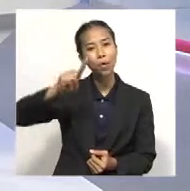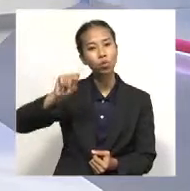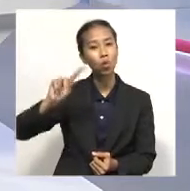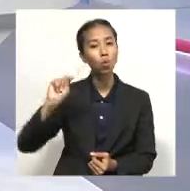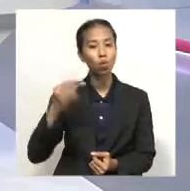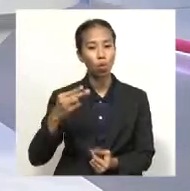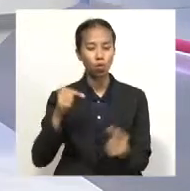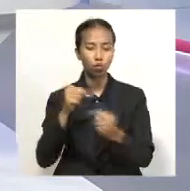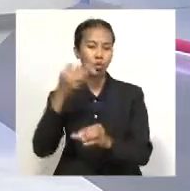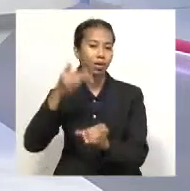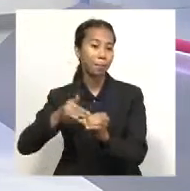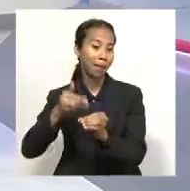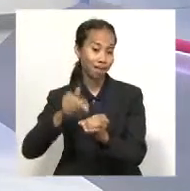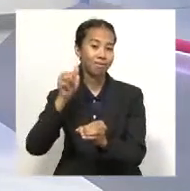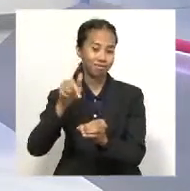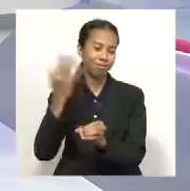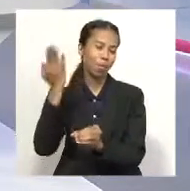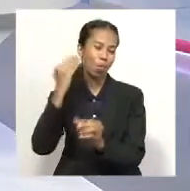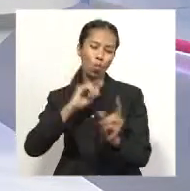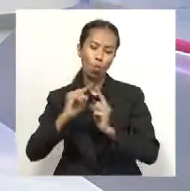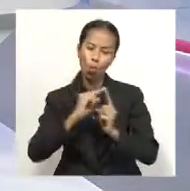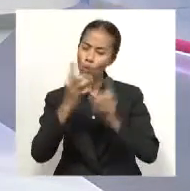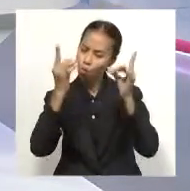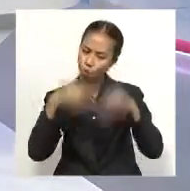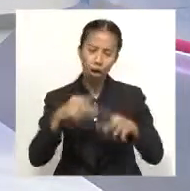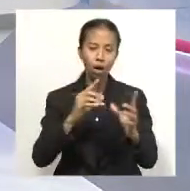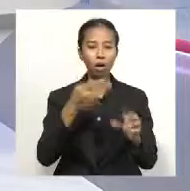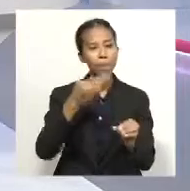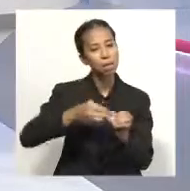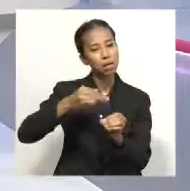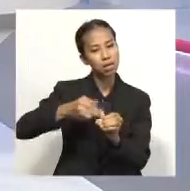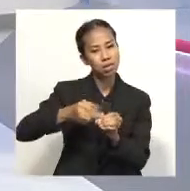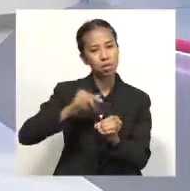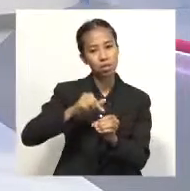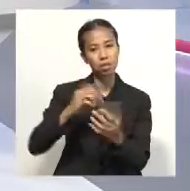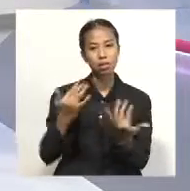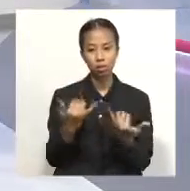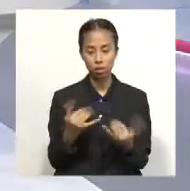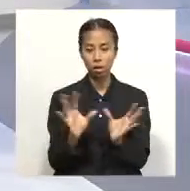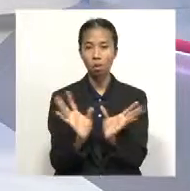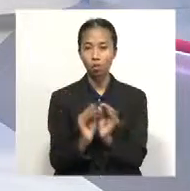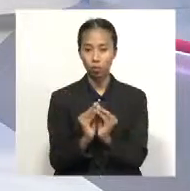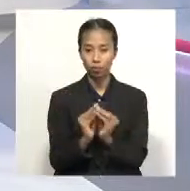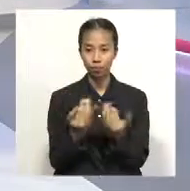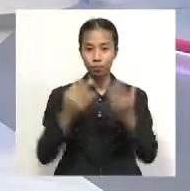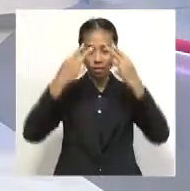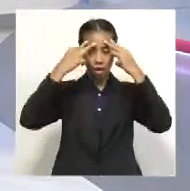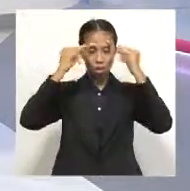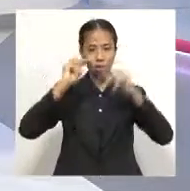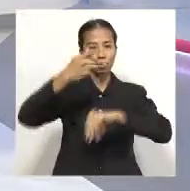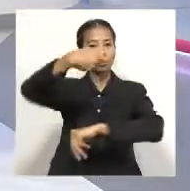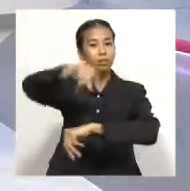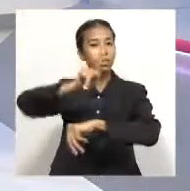เท็จจริงเรื่องของน้ำมันก่อนหน้านี้มีการพูดถึงค่อนข้างเยอะนะครับวันนี้ในที่ประชุมกรรมการนโยบายรัฐวิสาหกิจท่านนายกเป็นประธาน